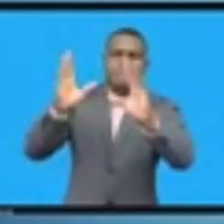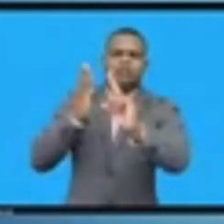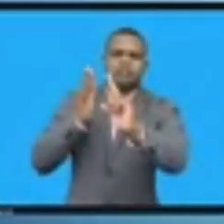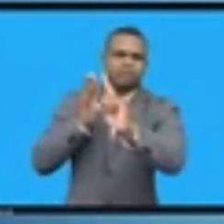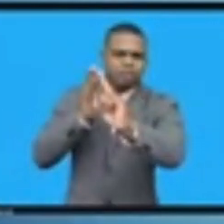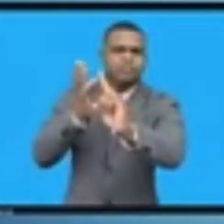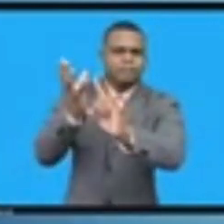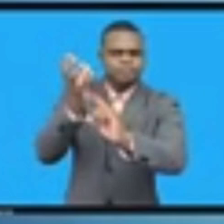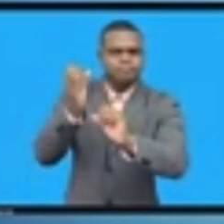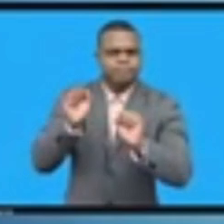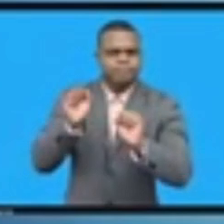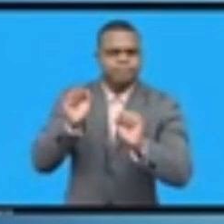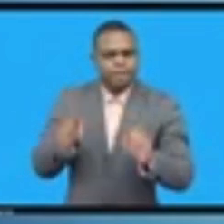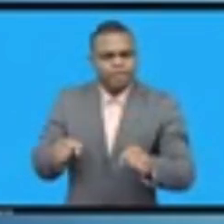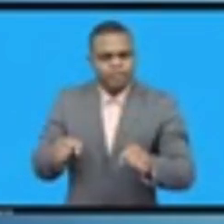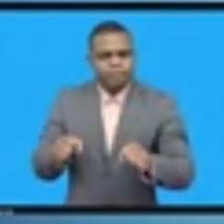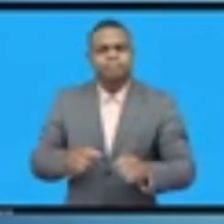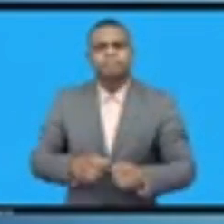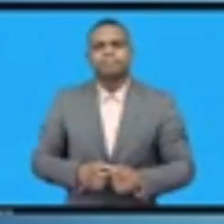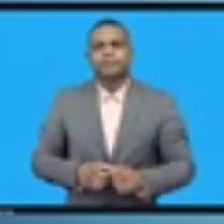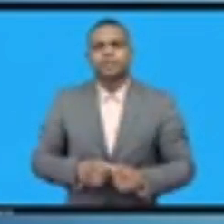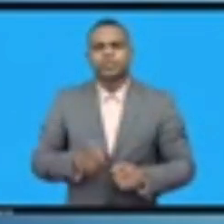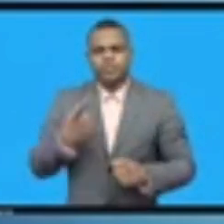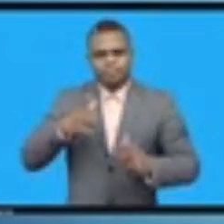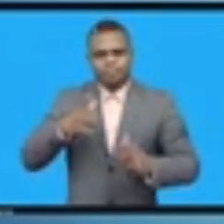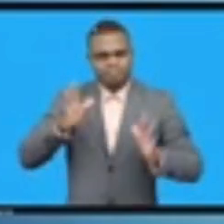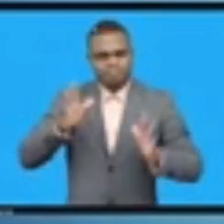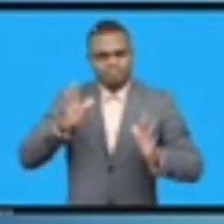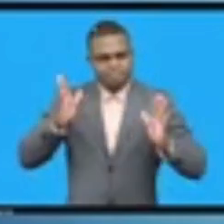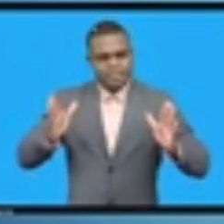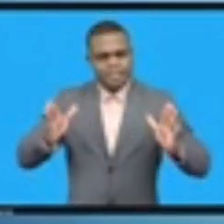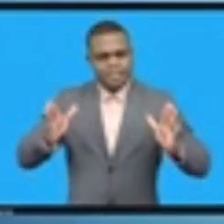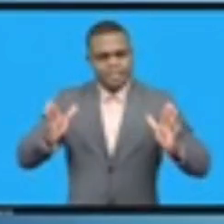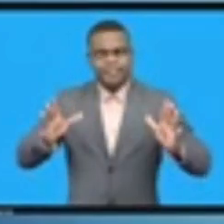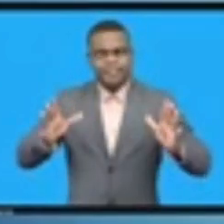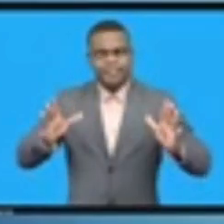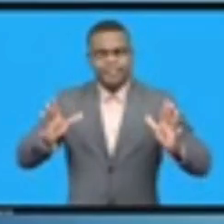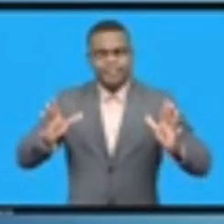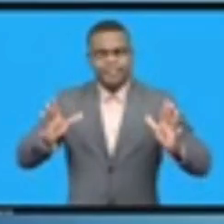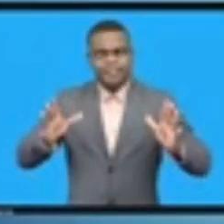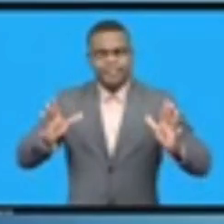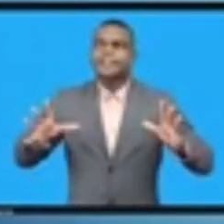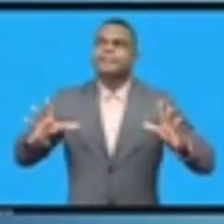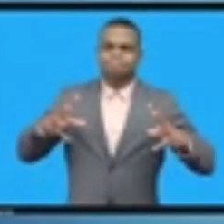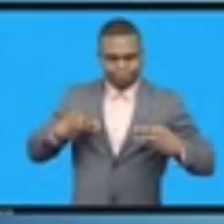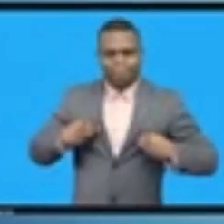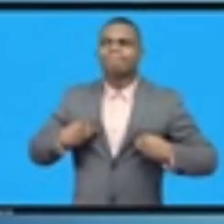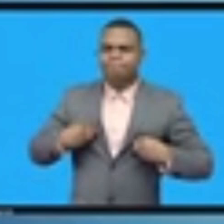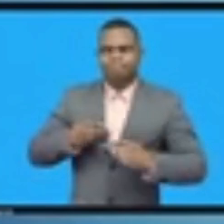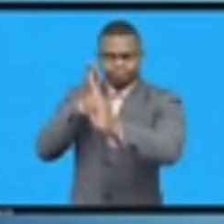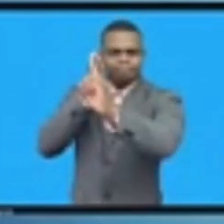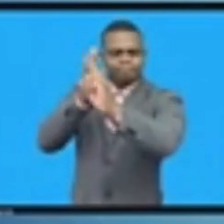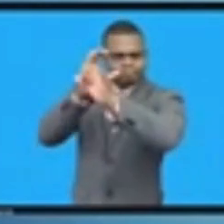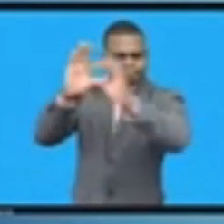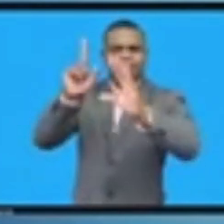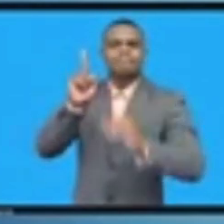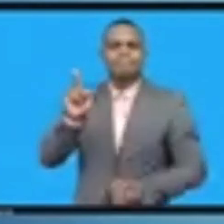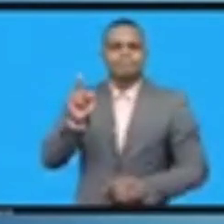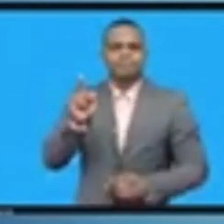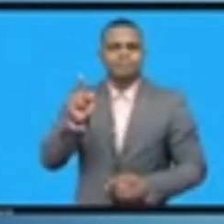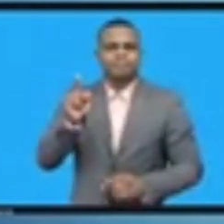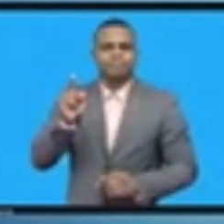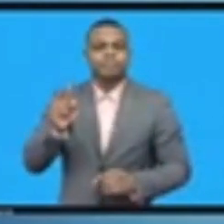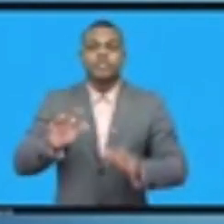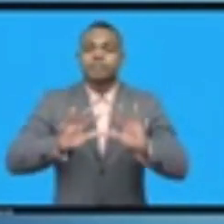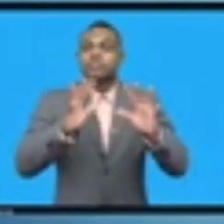社群，否则的话我们将会浪费这样的一个机会，使全球的这个各个国家